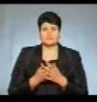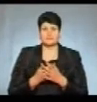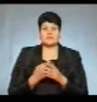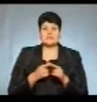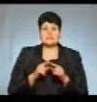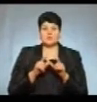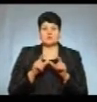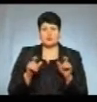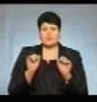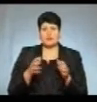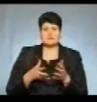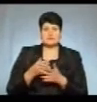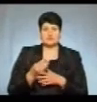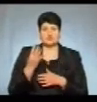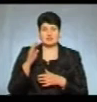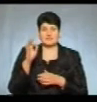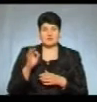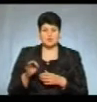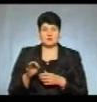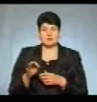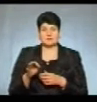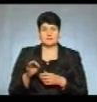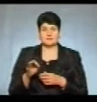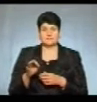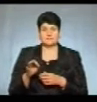ця установа, вона могла б заплатити 4% повністю